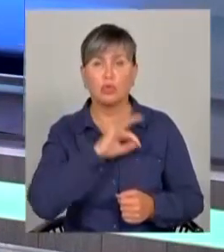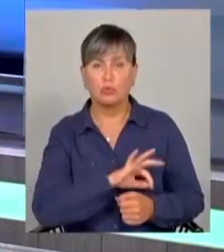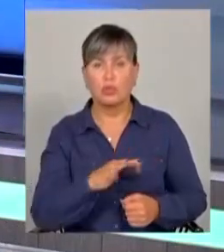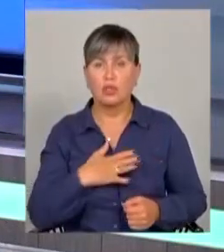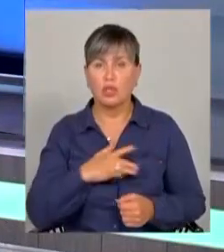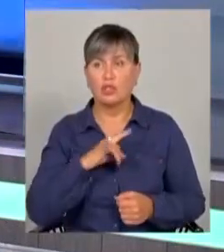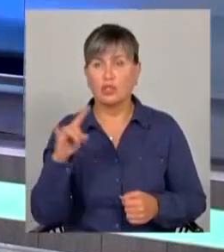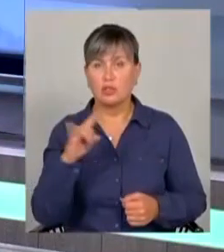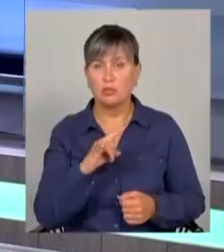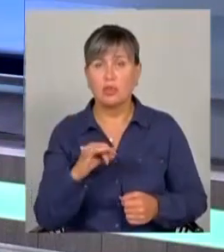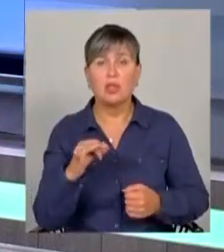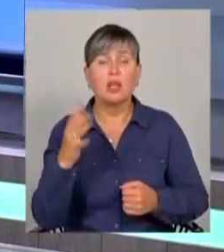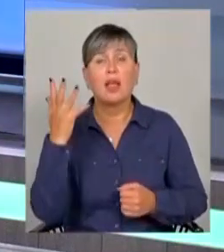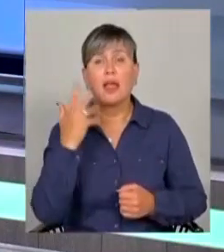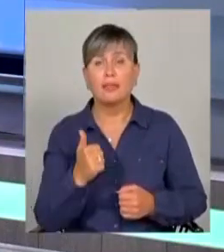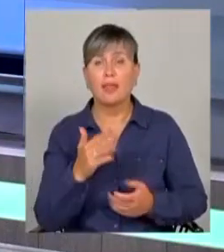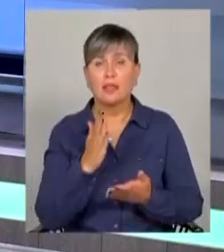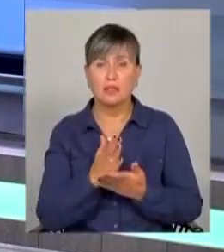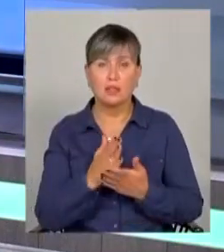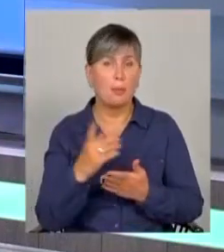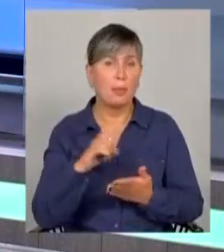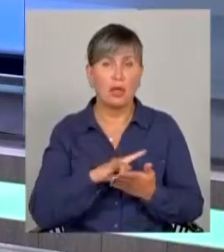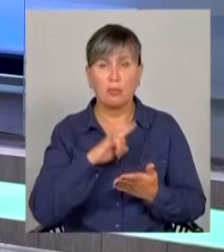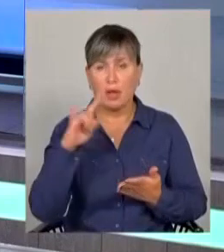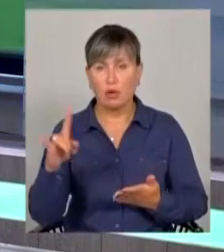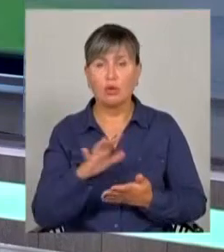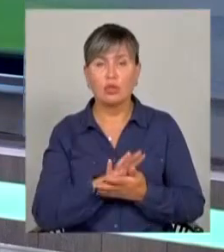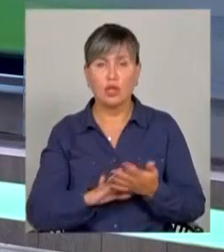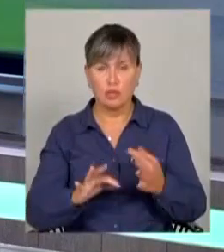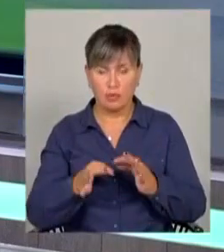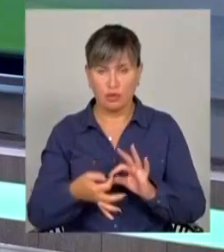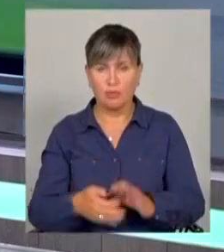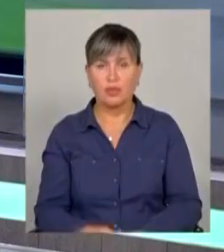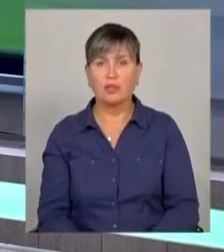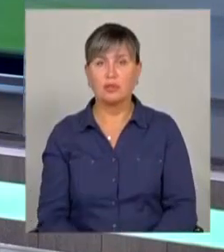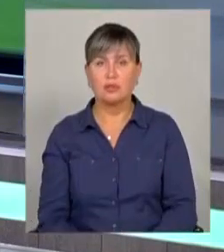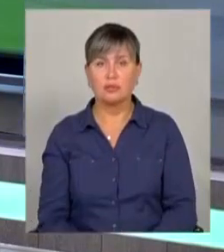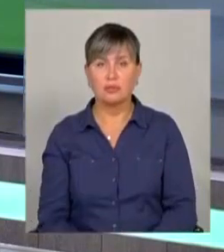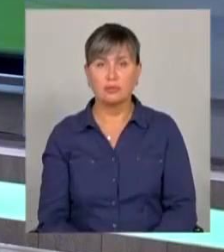наших самолетов и когда состоится первый полет? Все подробности в репортаже Аделя Кжаркеновой.